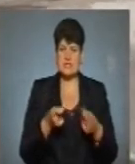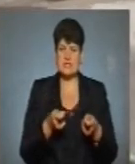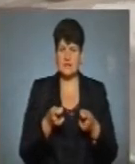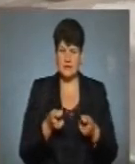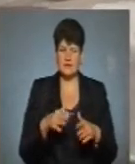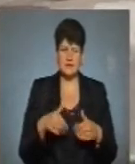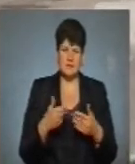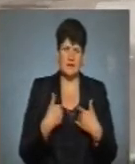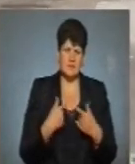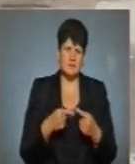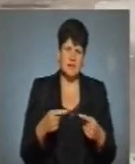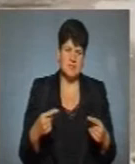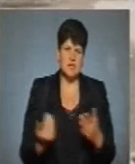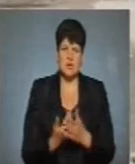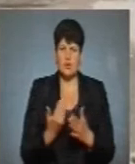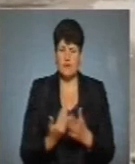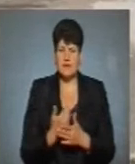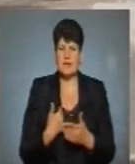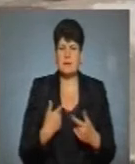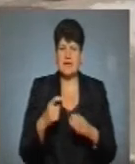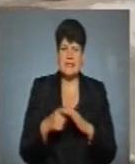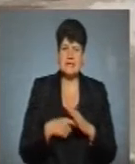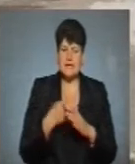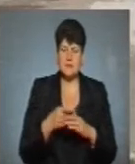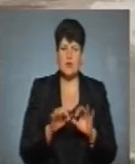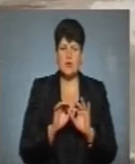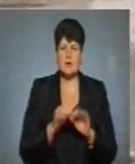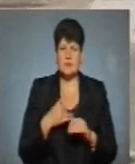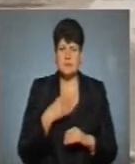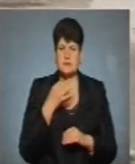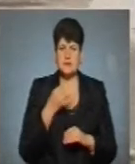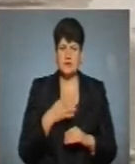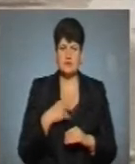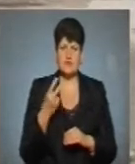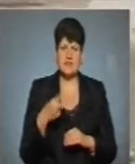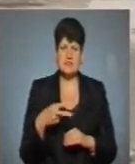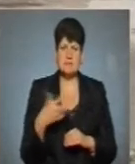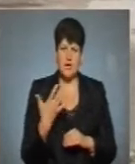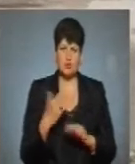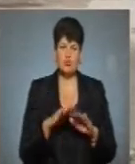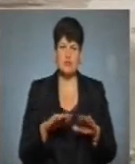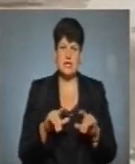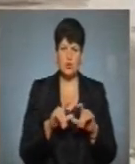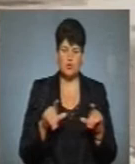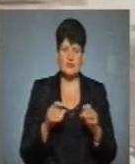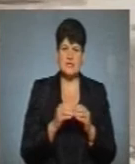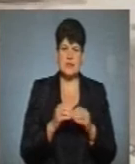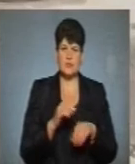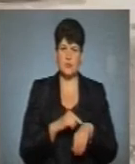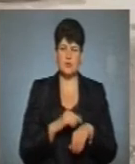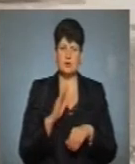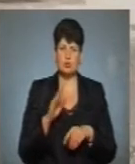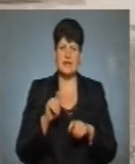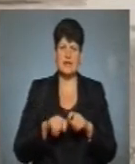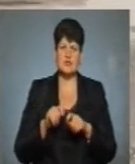всякі новини, які ми дізнаємося. І вона нас повідомила, що 25-му садочку на 10-ту годину відбудеться